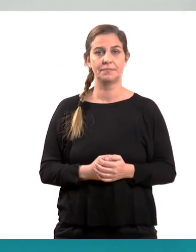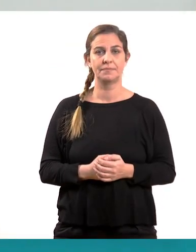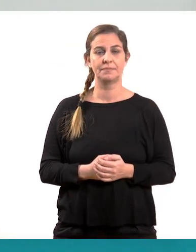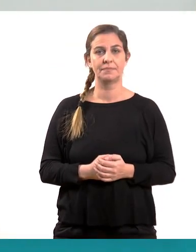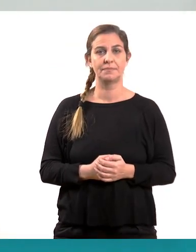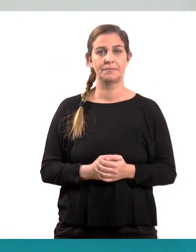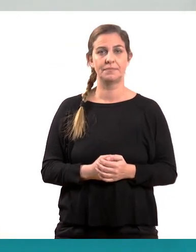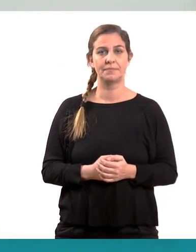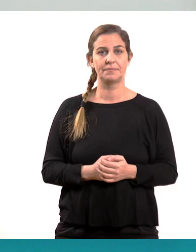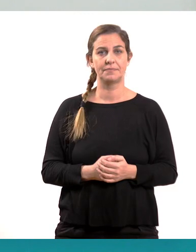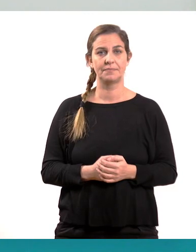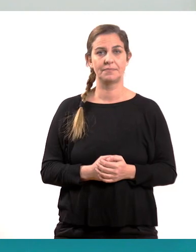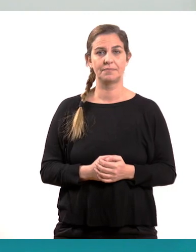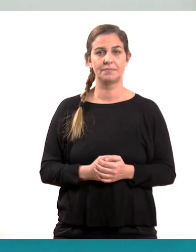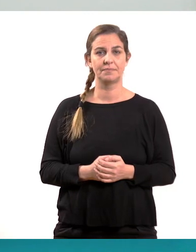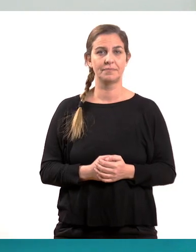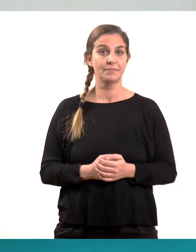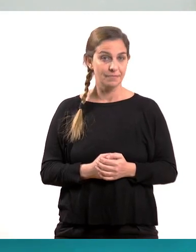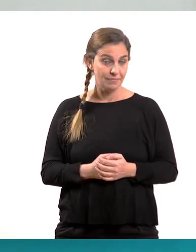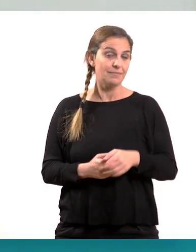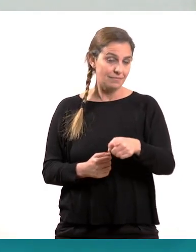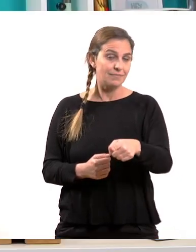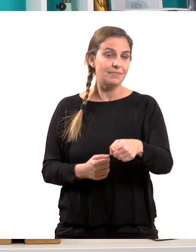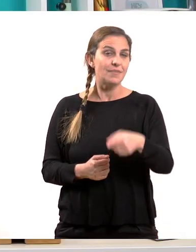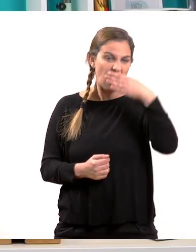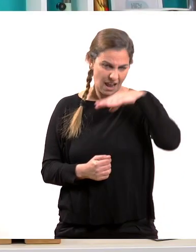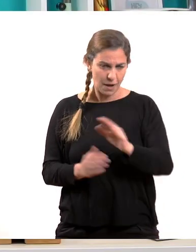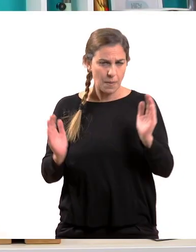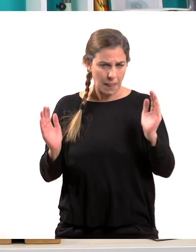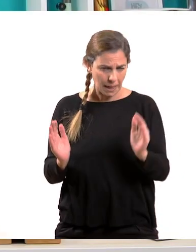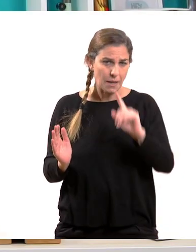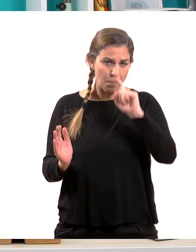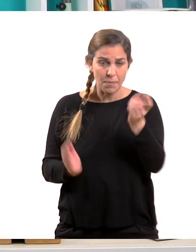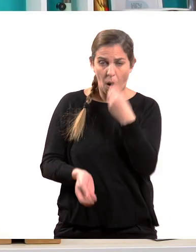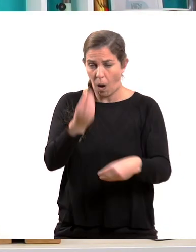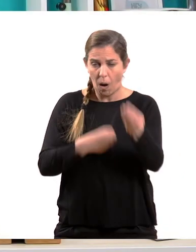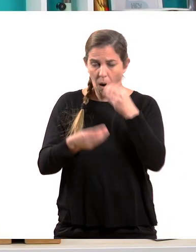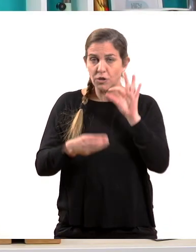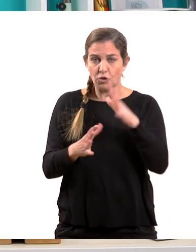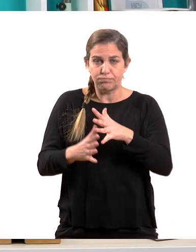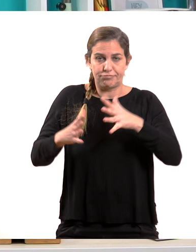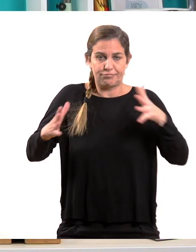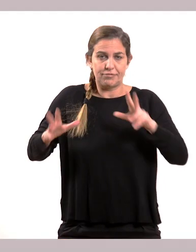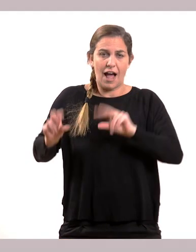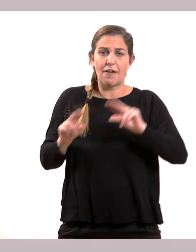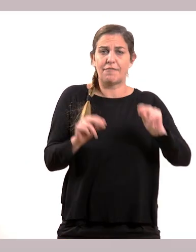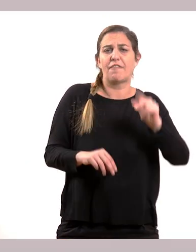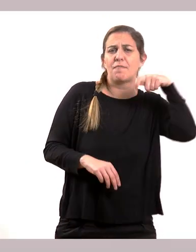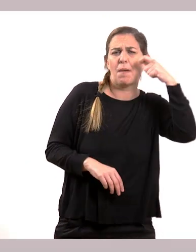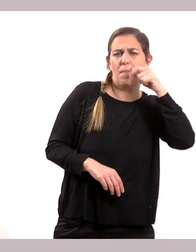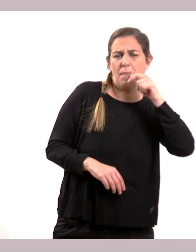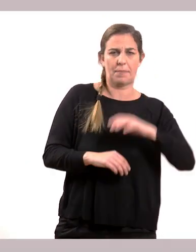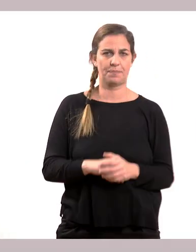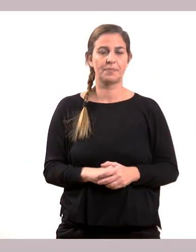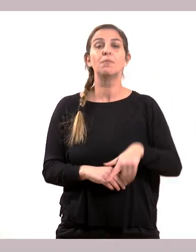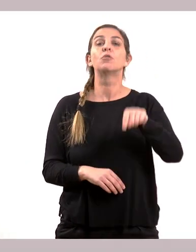Εξακόσα τριάντα εννιά κιλά. Θέλει πολύ να φάει αυτό και να μεγαλώσει για να φτάσει τους γονείς του. Για να δούμε τι μας λέει τώρα το πρώτο